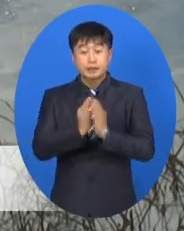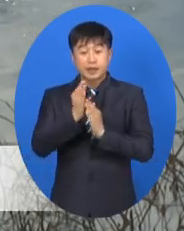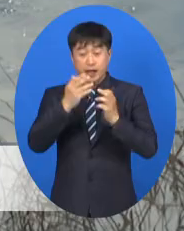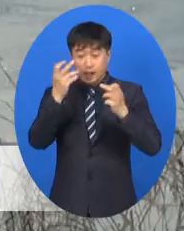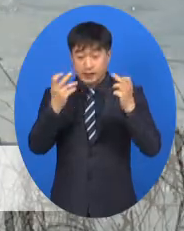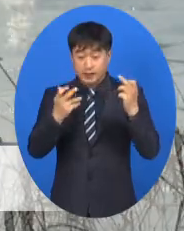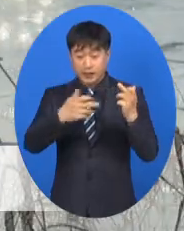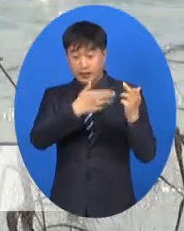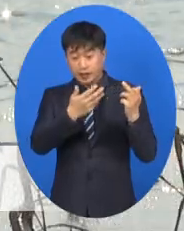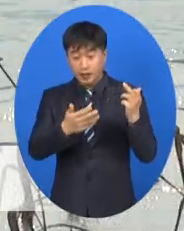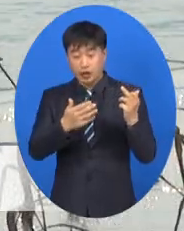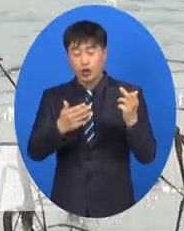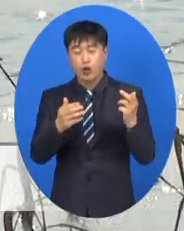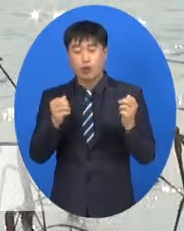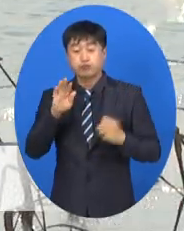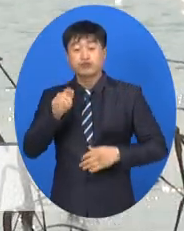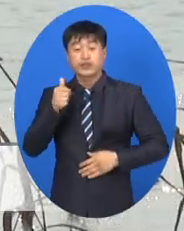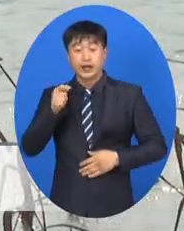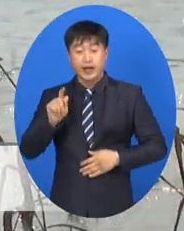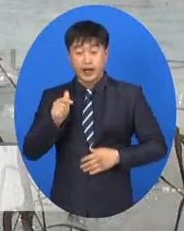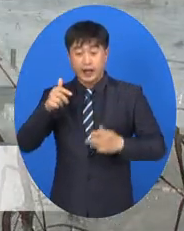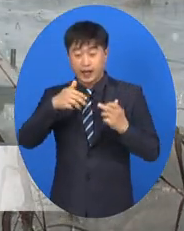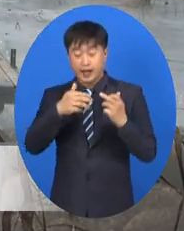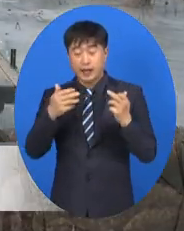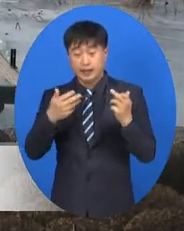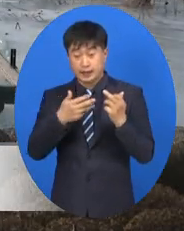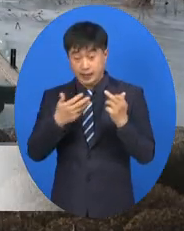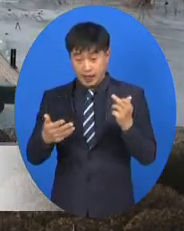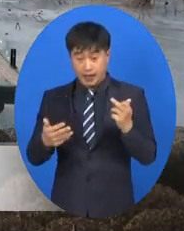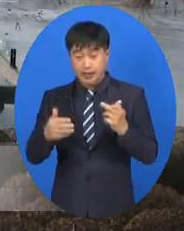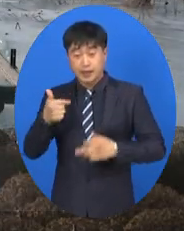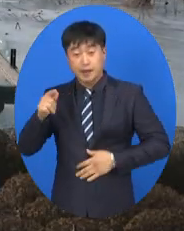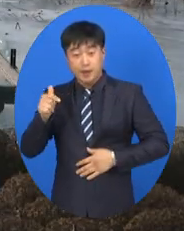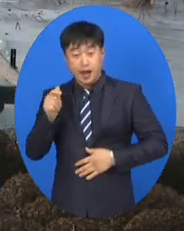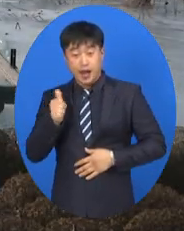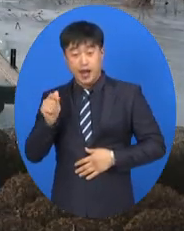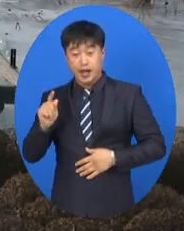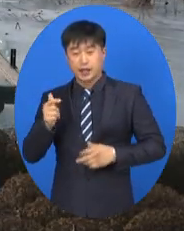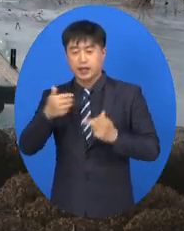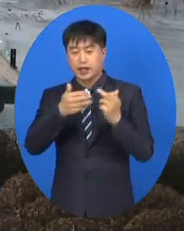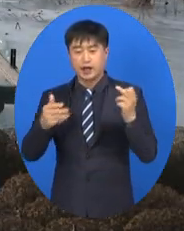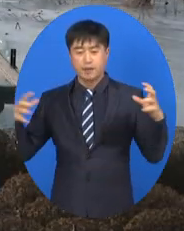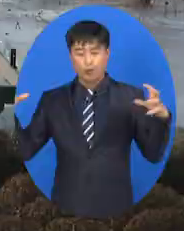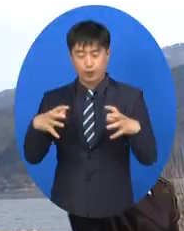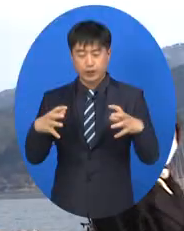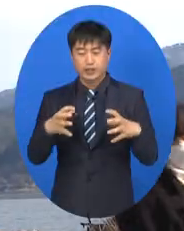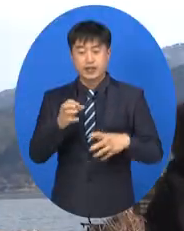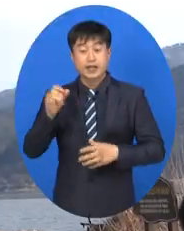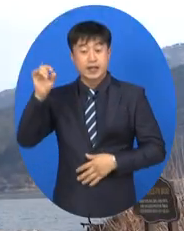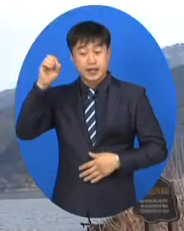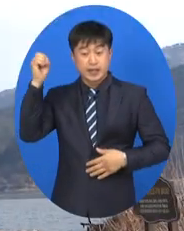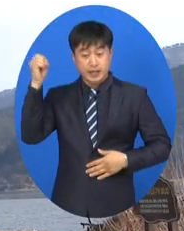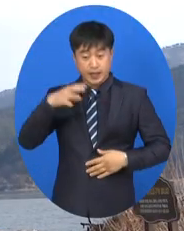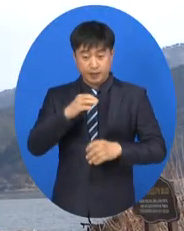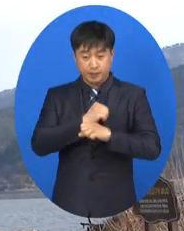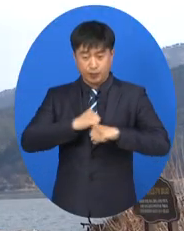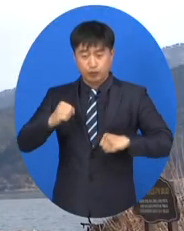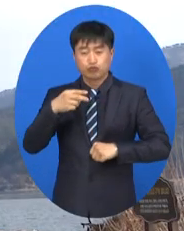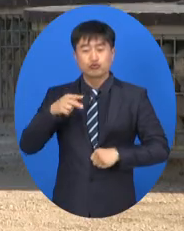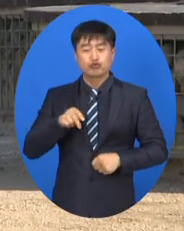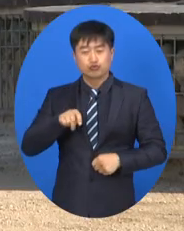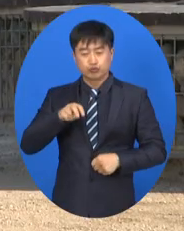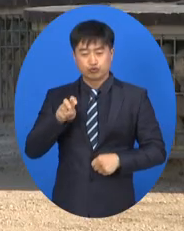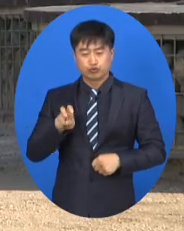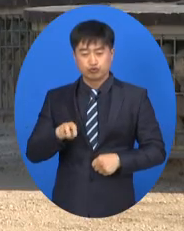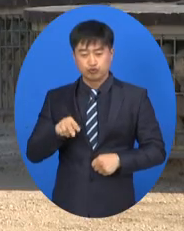금강산에서 흘러내린 북한강과 강원도에서 발원한 남한강이 합쳐지는 양평의 두물머리. TV 드라마나 영화